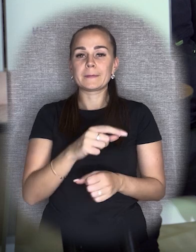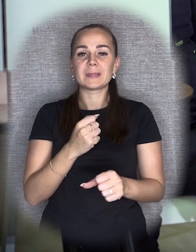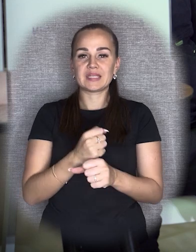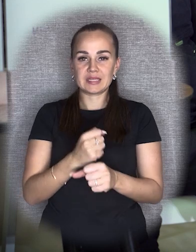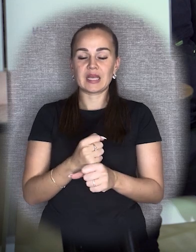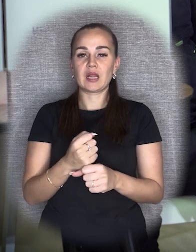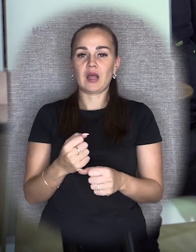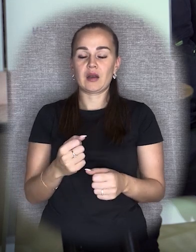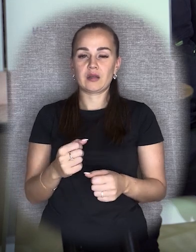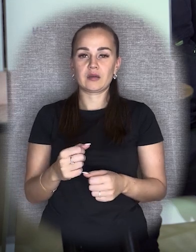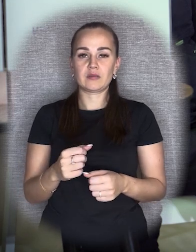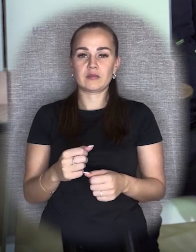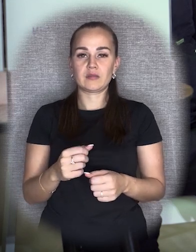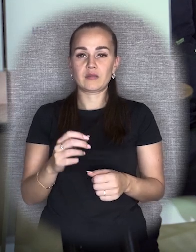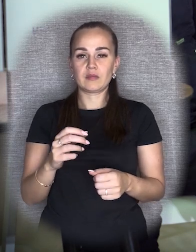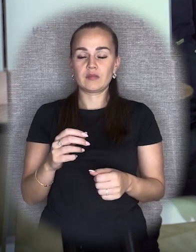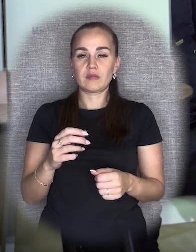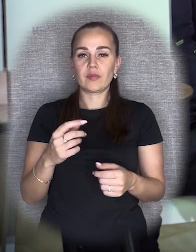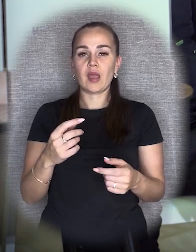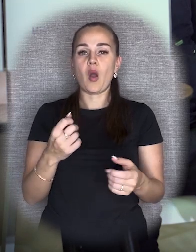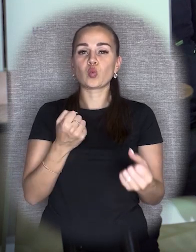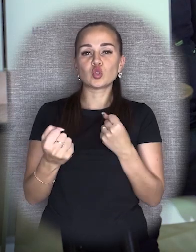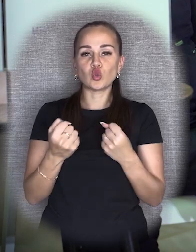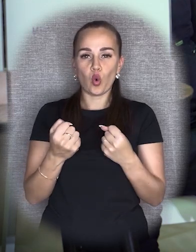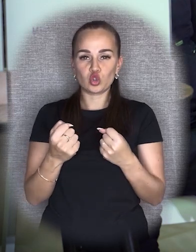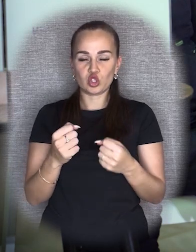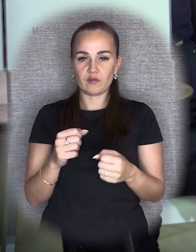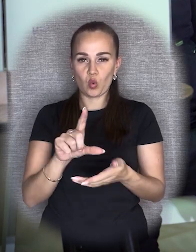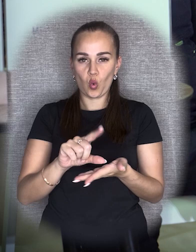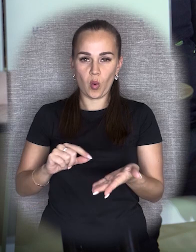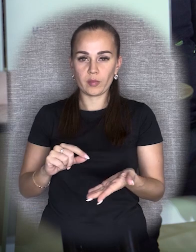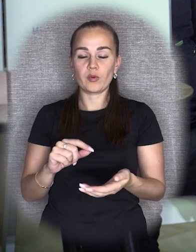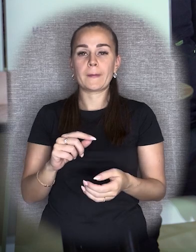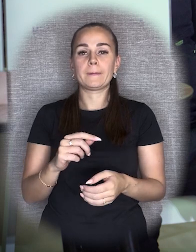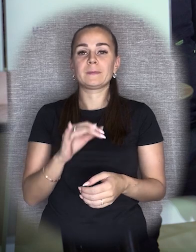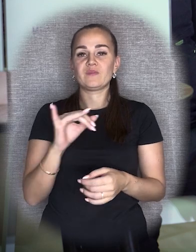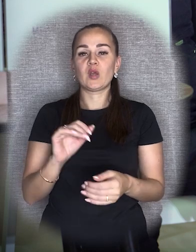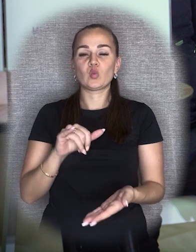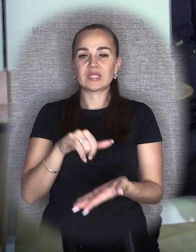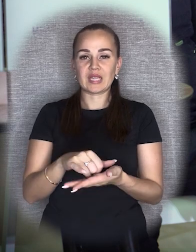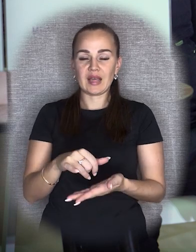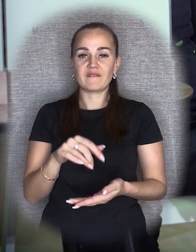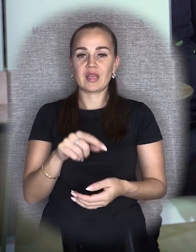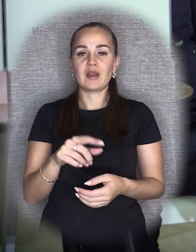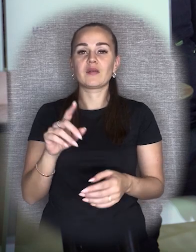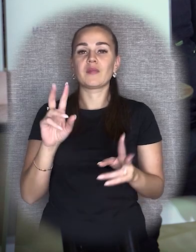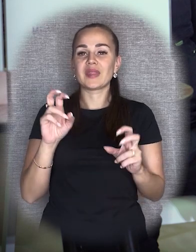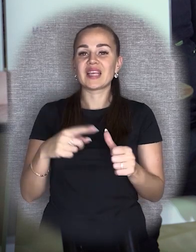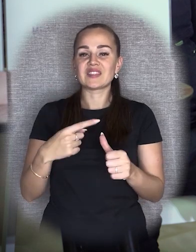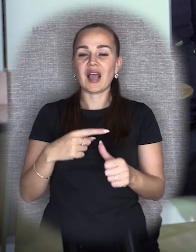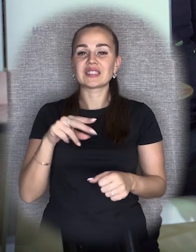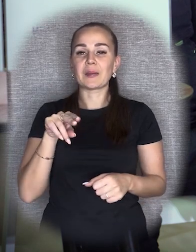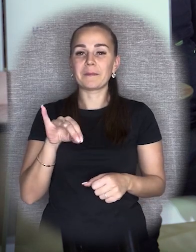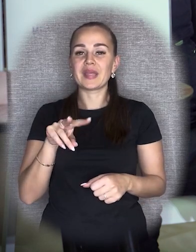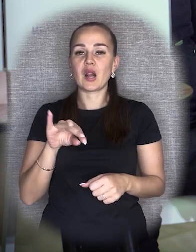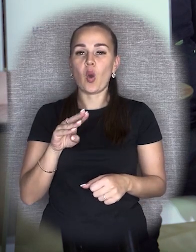более устойчивую к климатическим воздействиям, установили ее на портике. Раздел называется